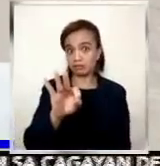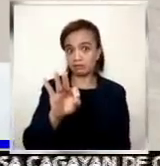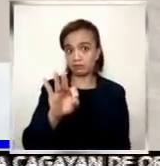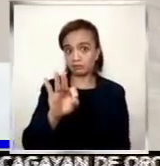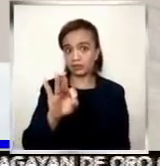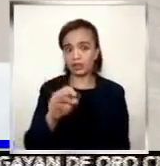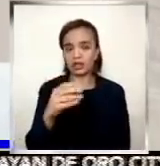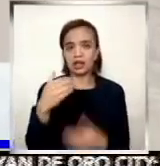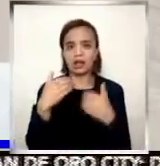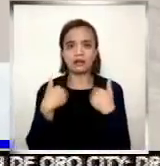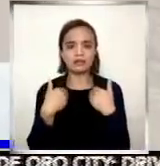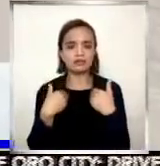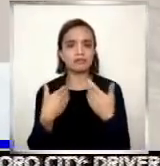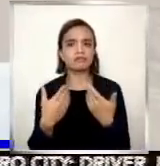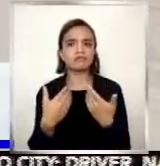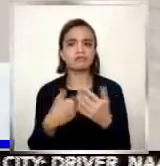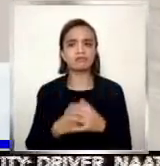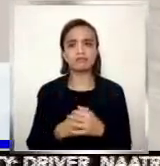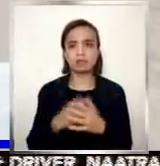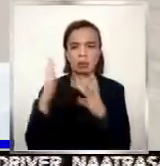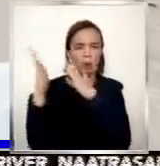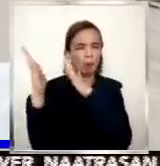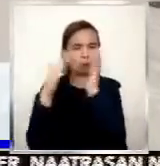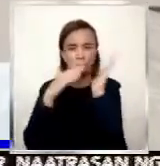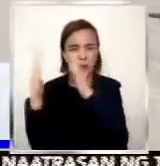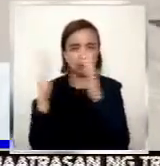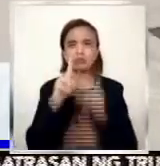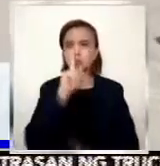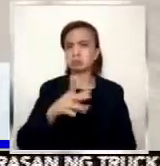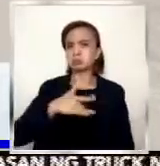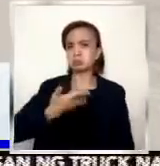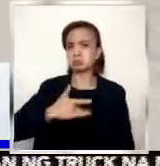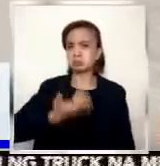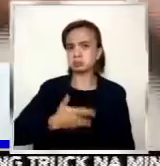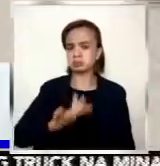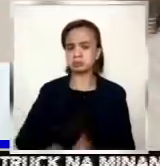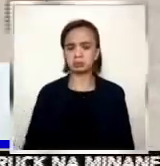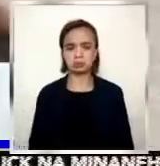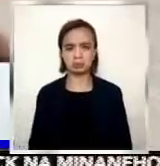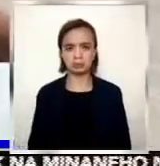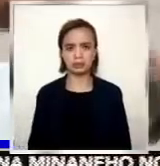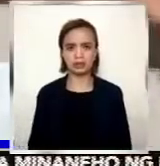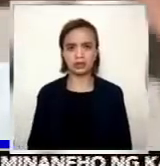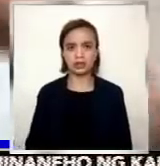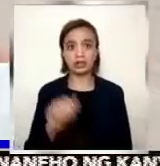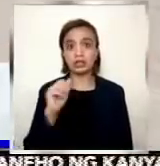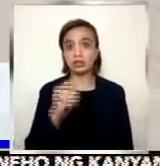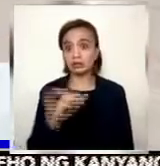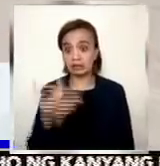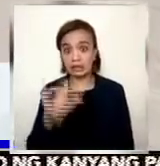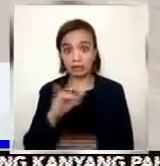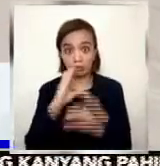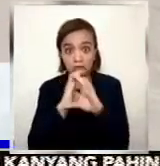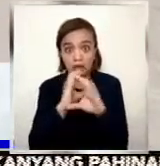ano, umahangin siya, maramdaman mo na doon. Asa kayong mga sasakyan na dumaan ng mga